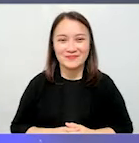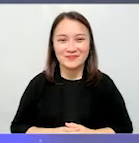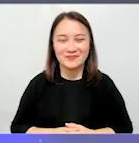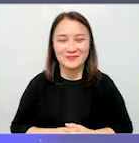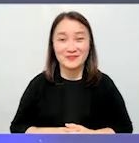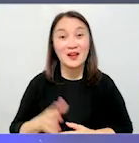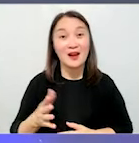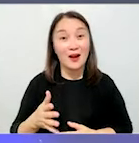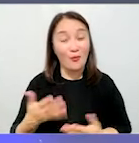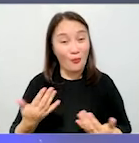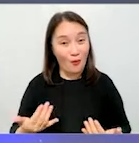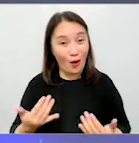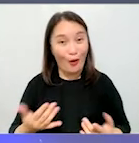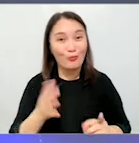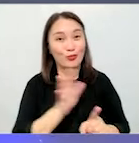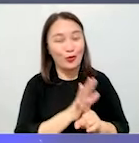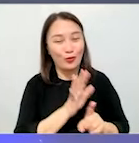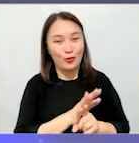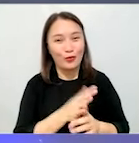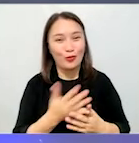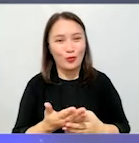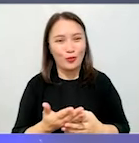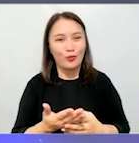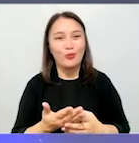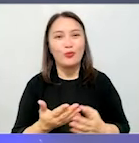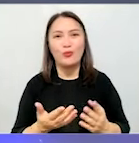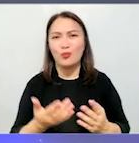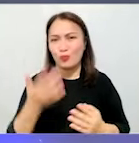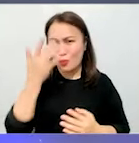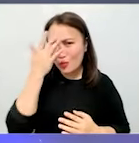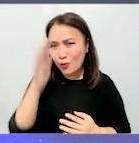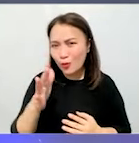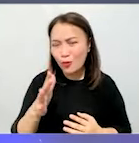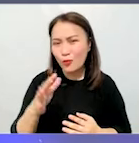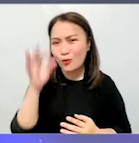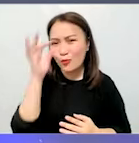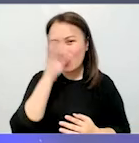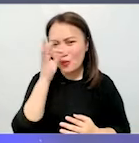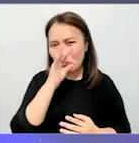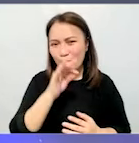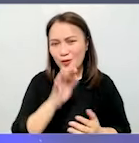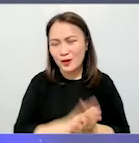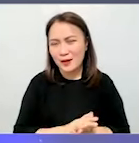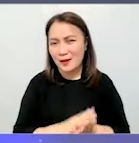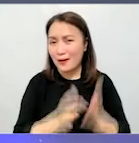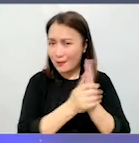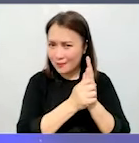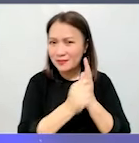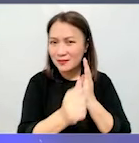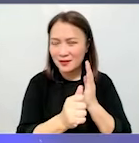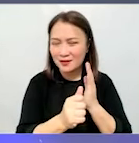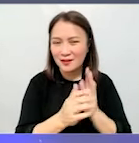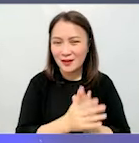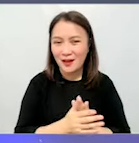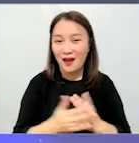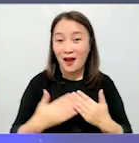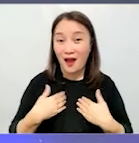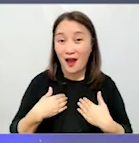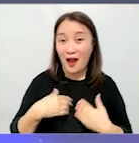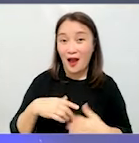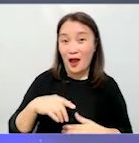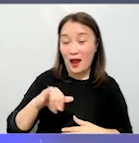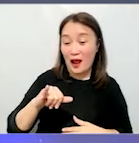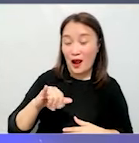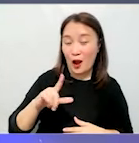Hinahangaan ngayon ang ilang mga pambihirang Pinoy sa kani-kanilang hanip ng mga talent. May loading duo sa beatbox